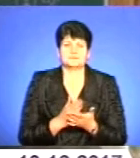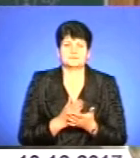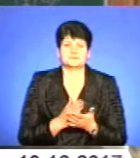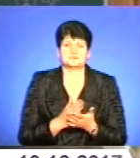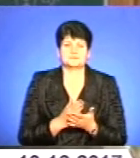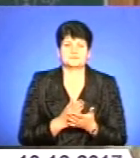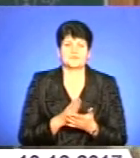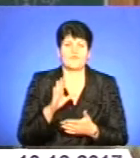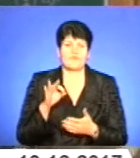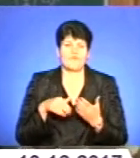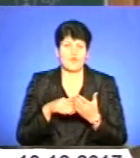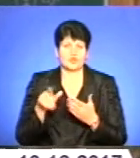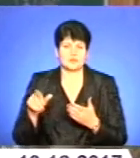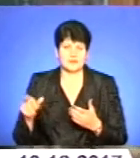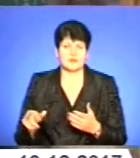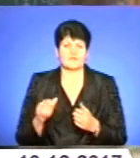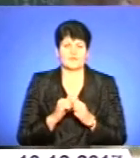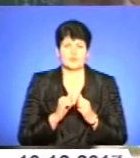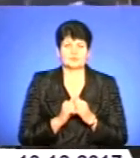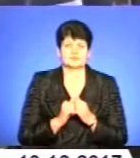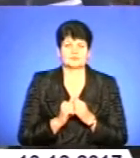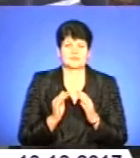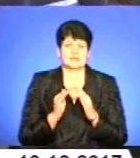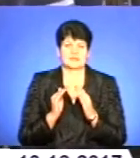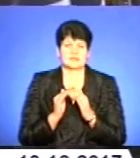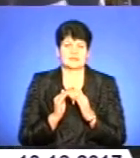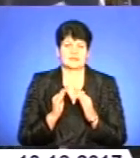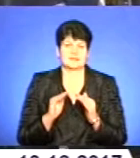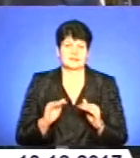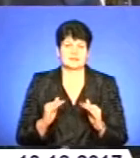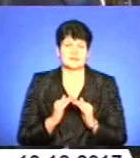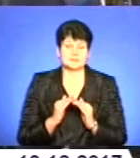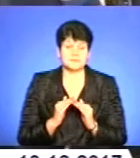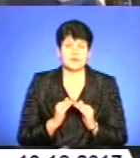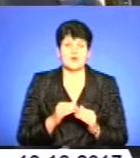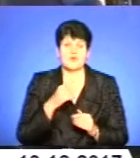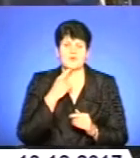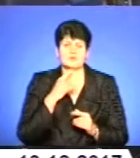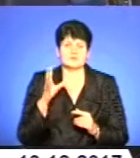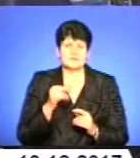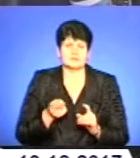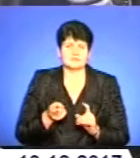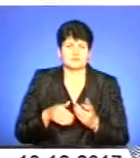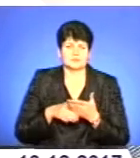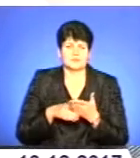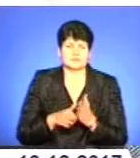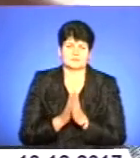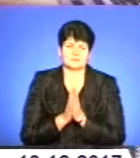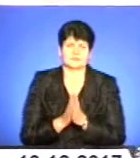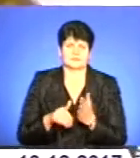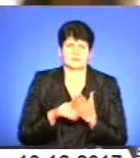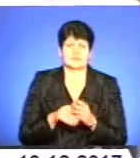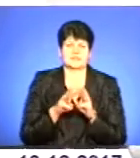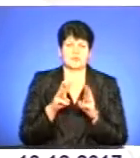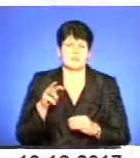несуть волонтери в кожен той дитячий дім. Волонтери просять усіх тернополян долучитися до акції і допомогти Святому